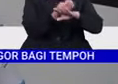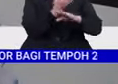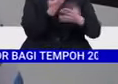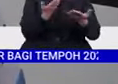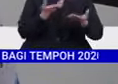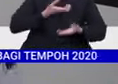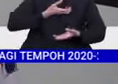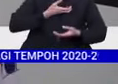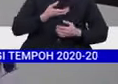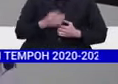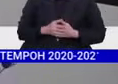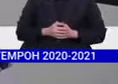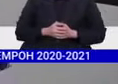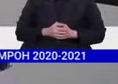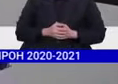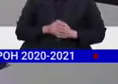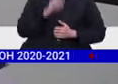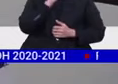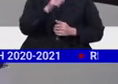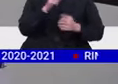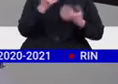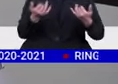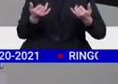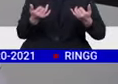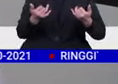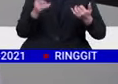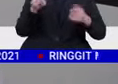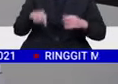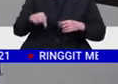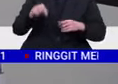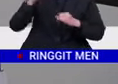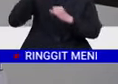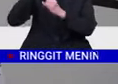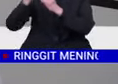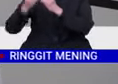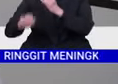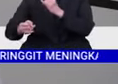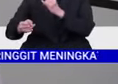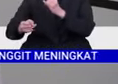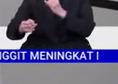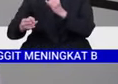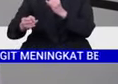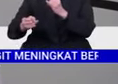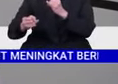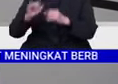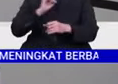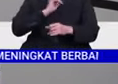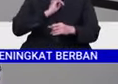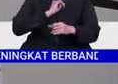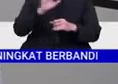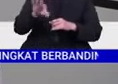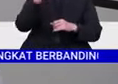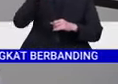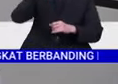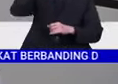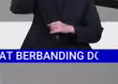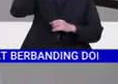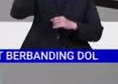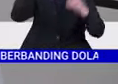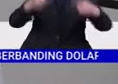memang amat amat gembira memandangkan inilah kaliper agar kali terakhir saya makan mau pilih Saba